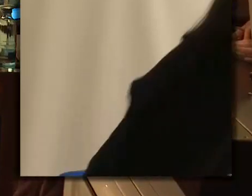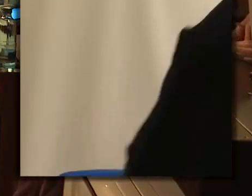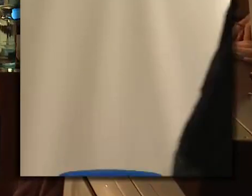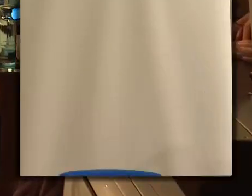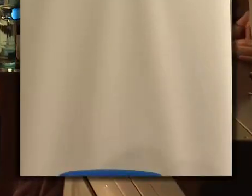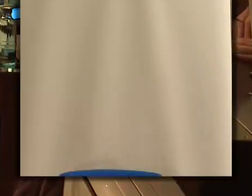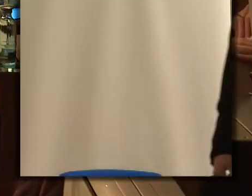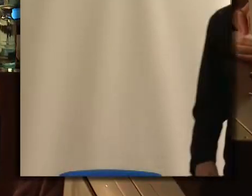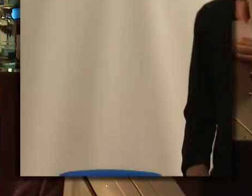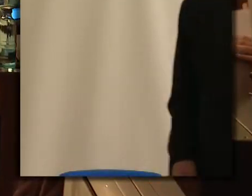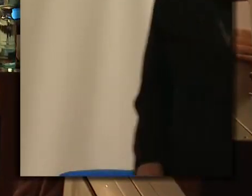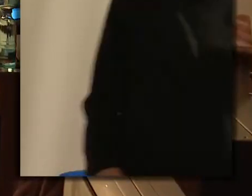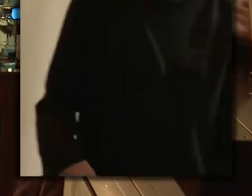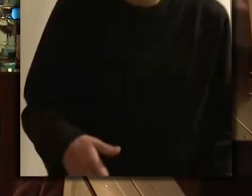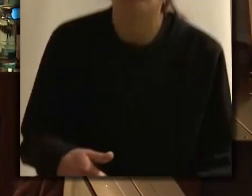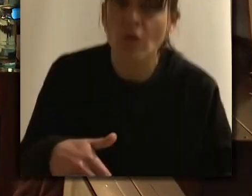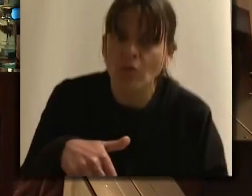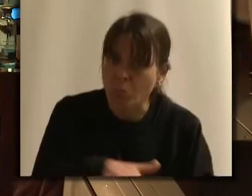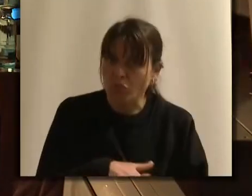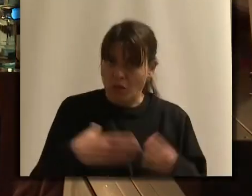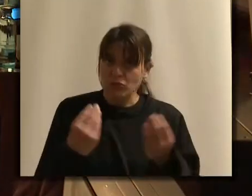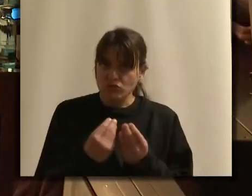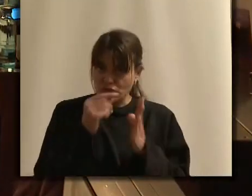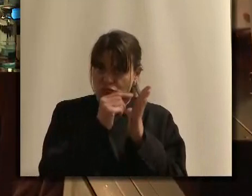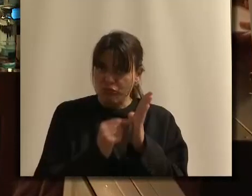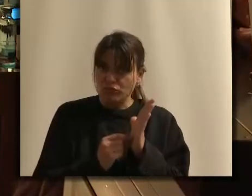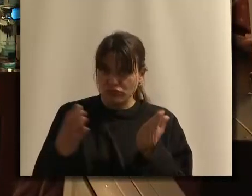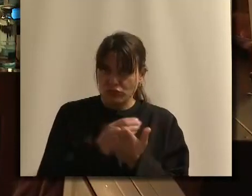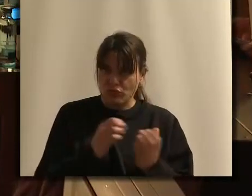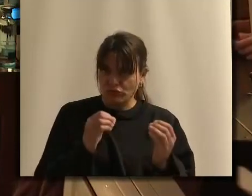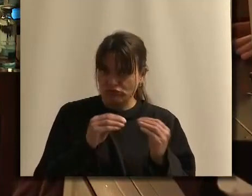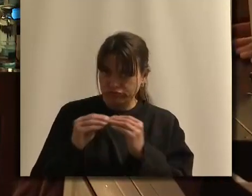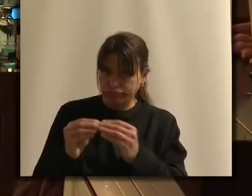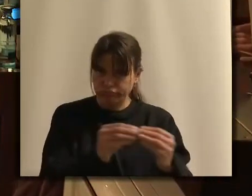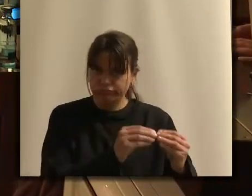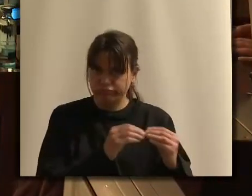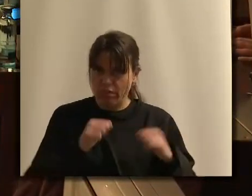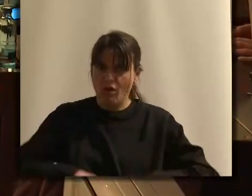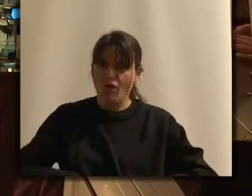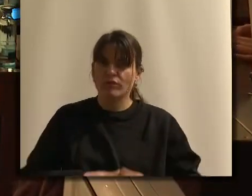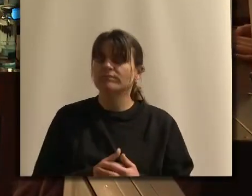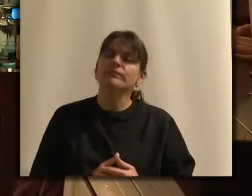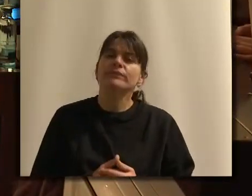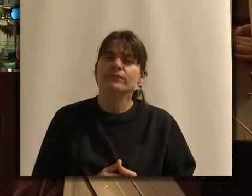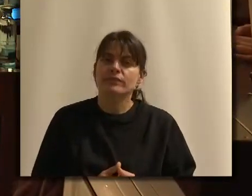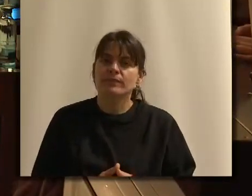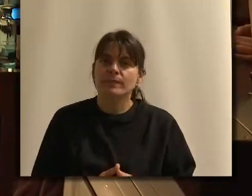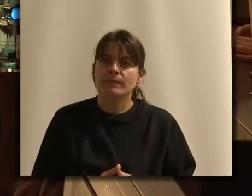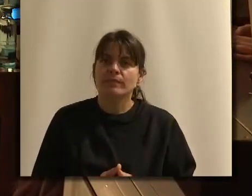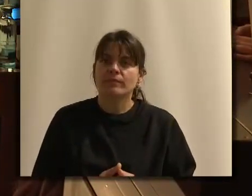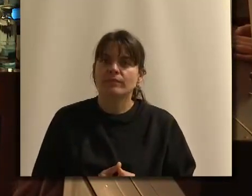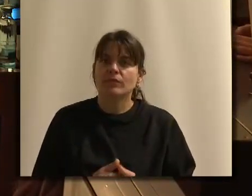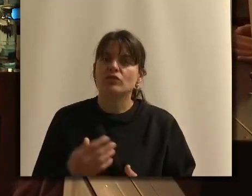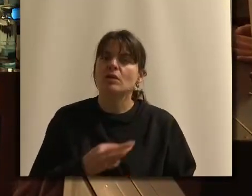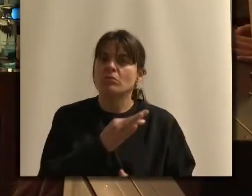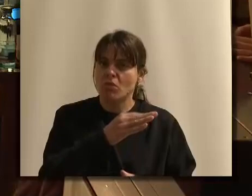us sembla la possibilitat de votar-los a tots junts? Tothom hi està d'acord? Secretària, sí, tothom hi està d'acord? Doncs passaríem